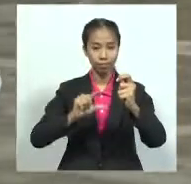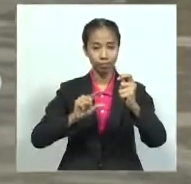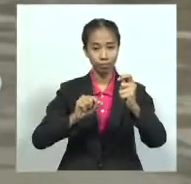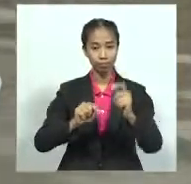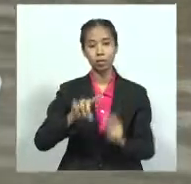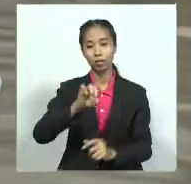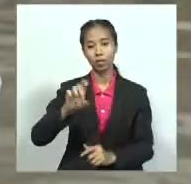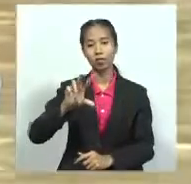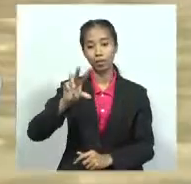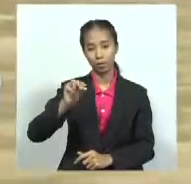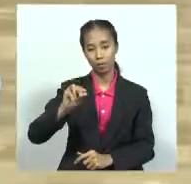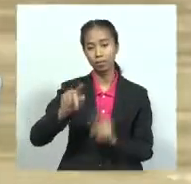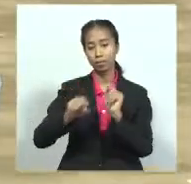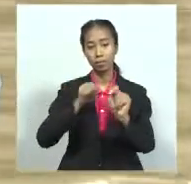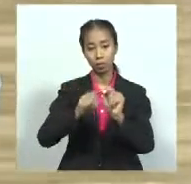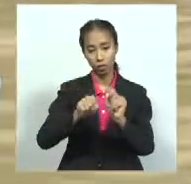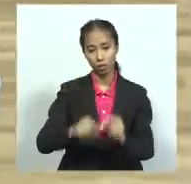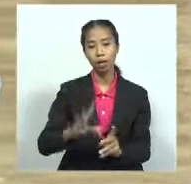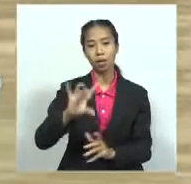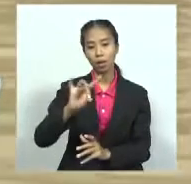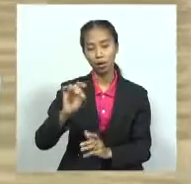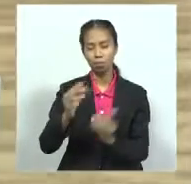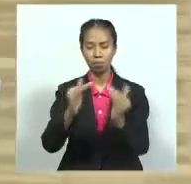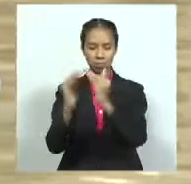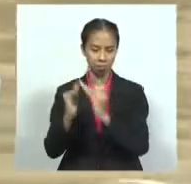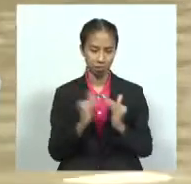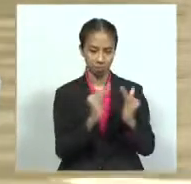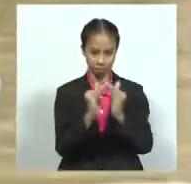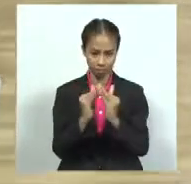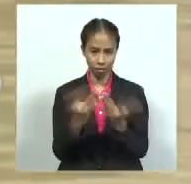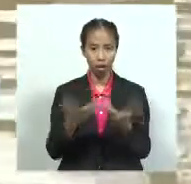บล849หมู่บ้านประชาชนได้รับความเดือดร้อน